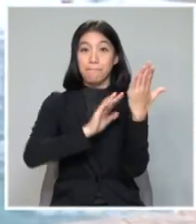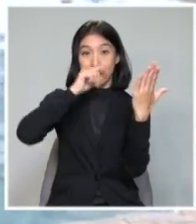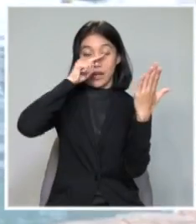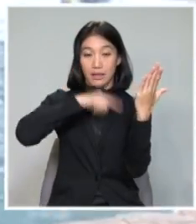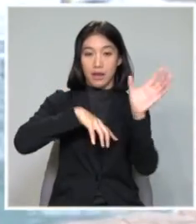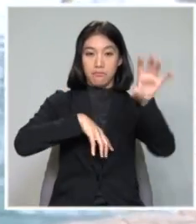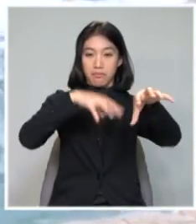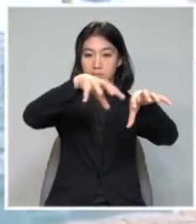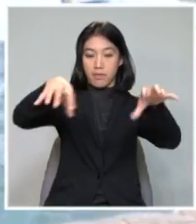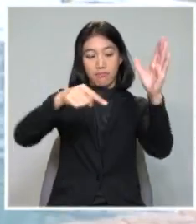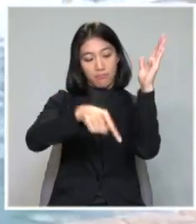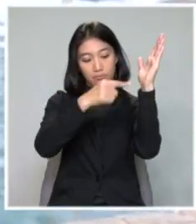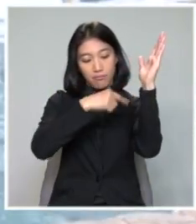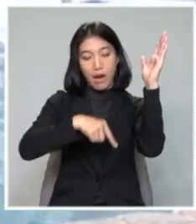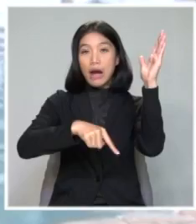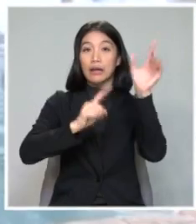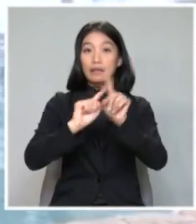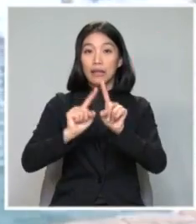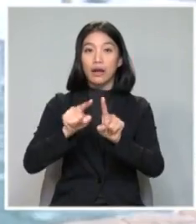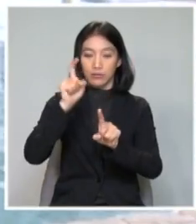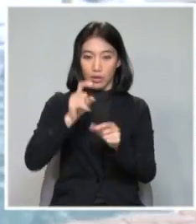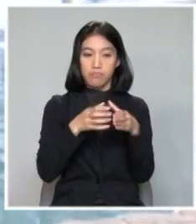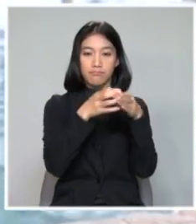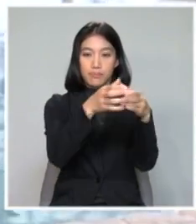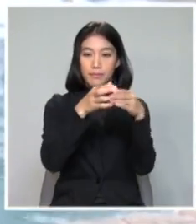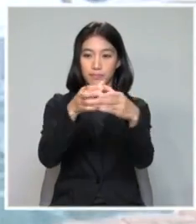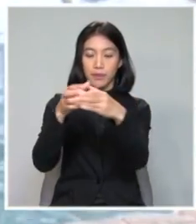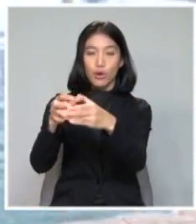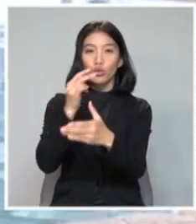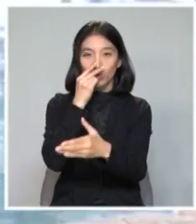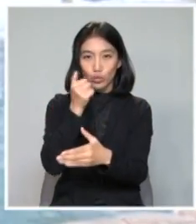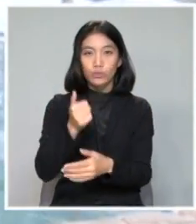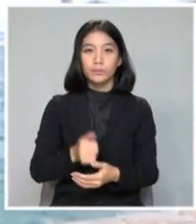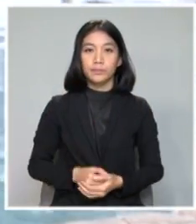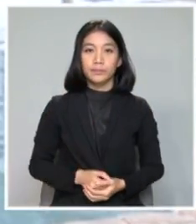ประมงชัยและนี่ก็เป็นบรรยากาศจากแพปลาประมงชัยอำเภอเมืองจังหวัดระยองครับ